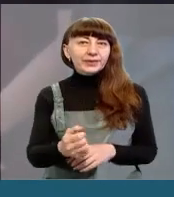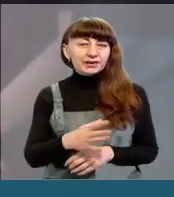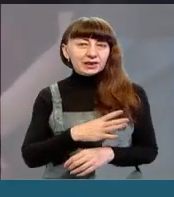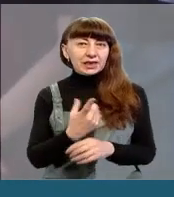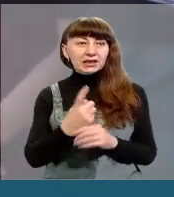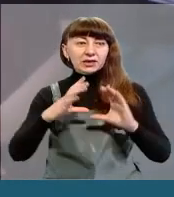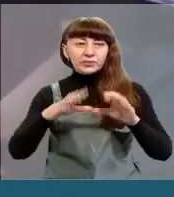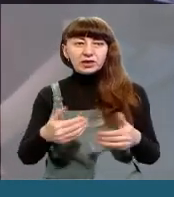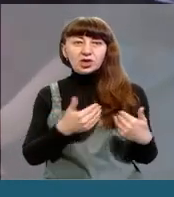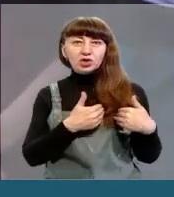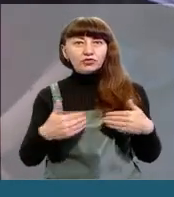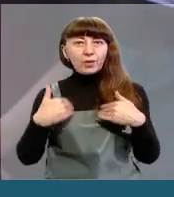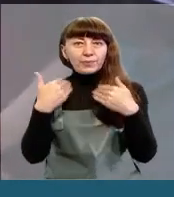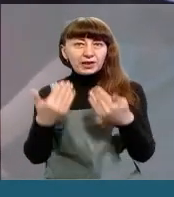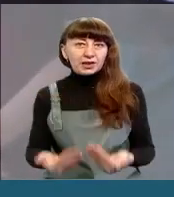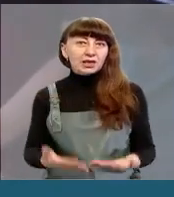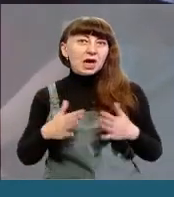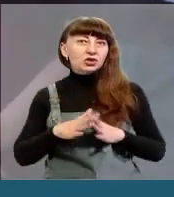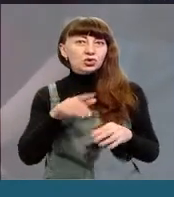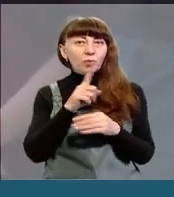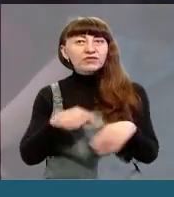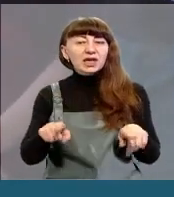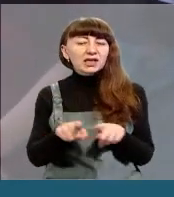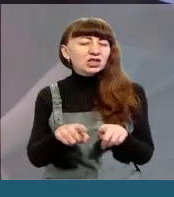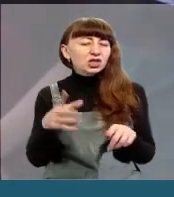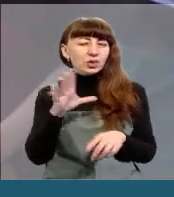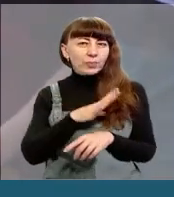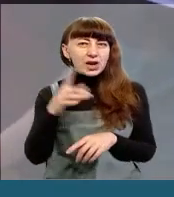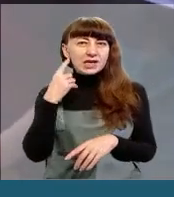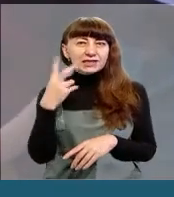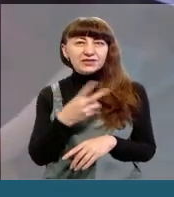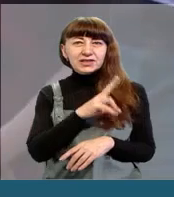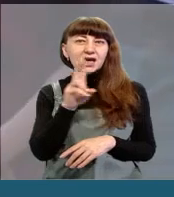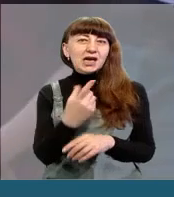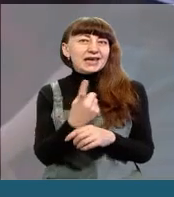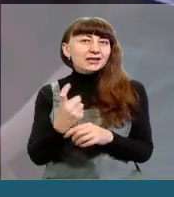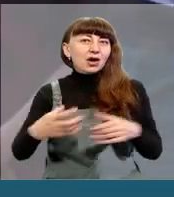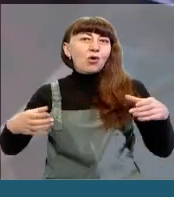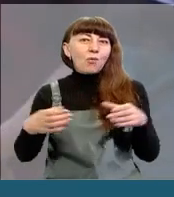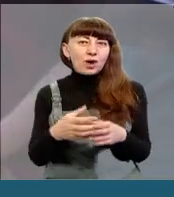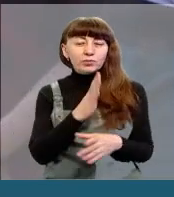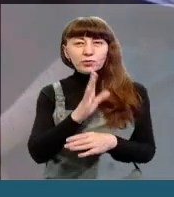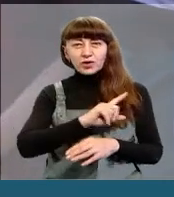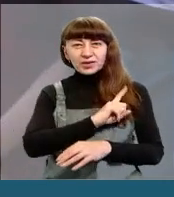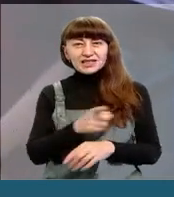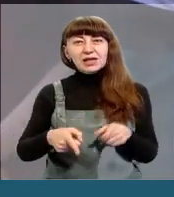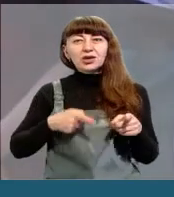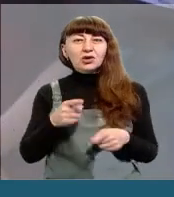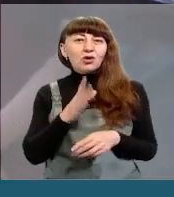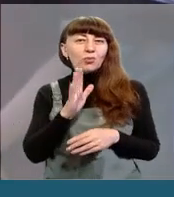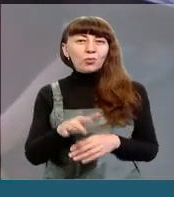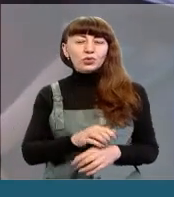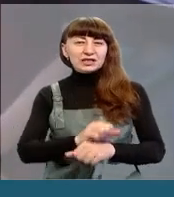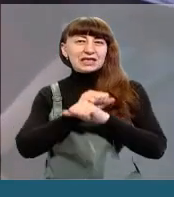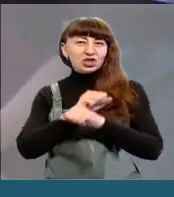болатын. Міне, сіздерде сол команда секілді танымы болсын деген ниетпен осы допты табыстаймын. Араларыңыздан жеңіс тұғырынан көрінетін мықты аяқ